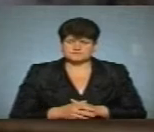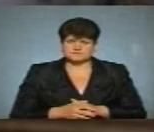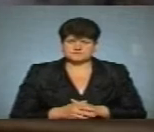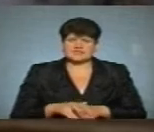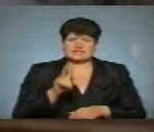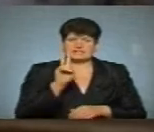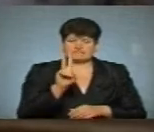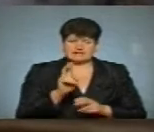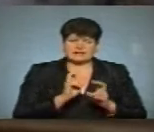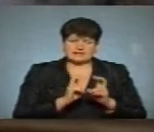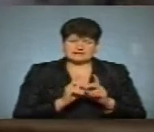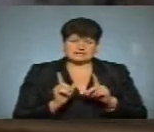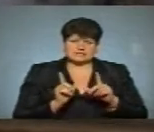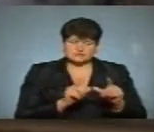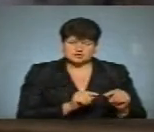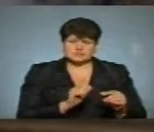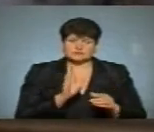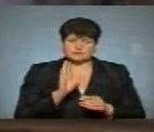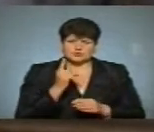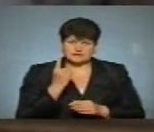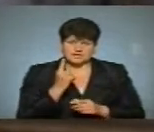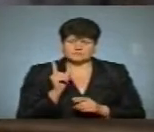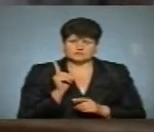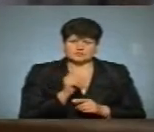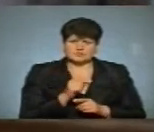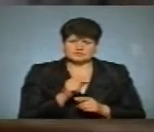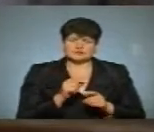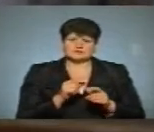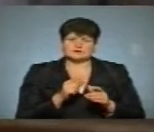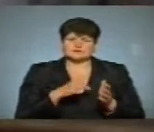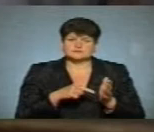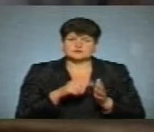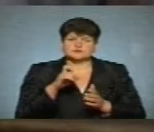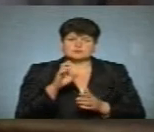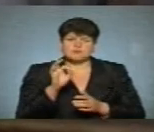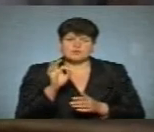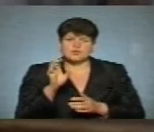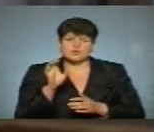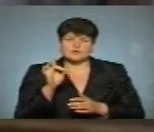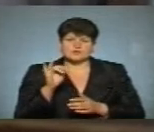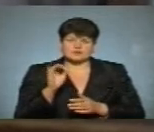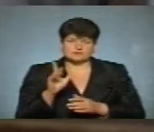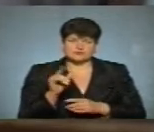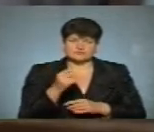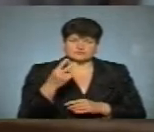Дві електрички курсують. Одна буде курсувати до станції зборів Тернопіль-Зборів, яка відправиться